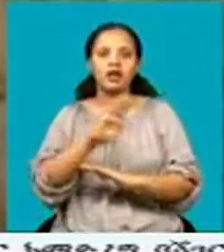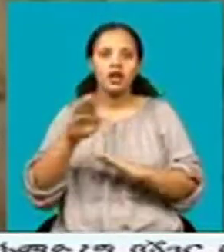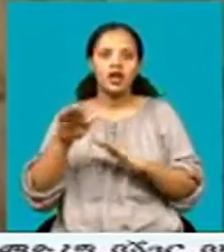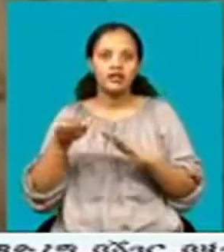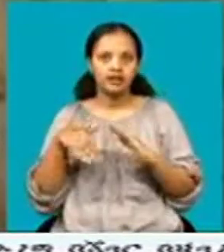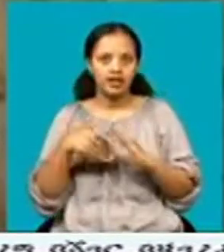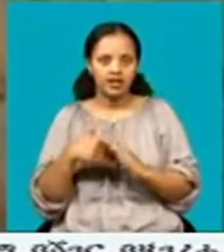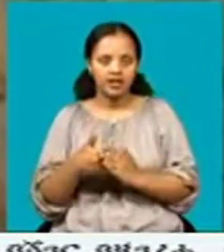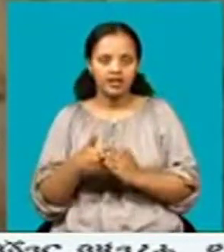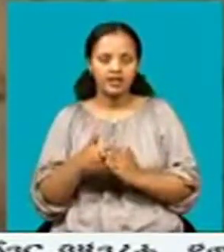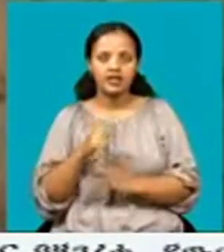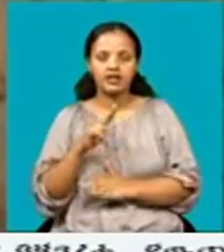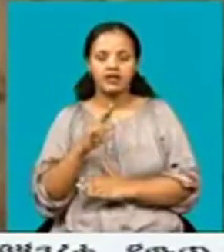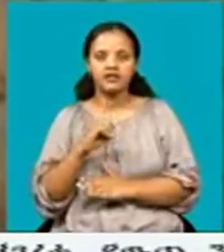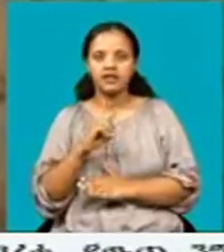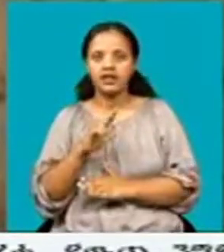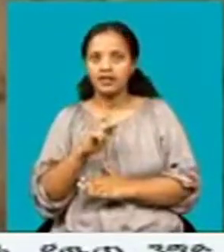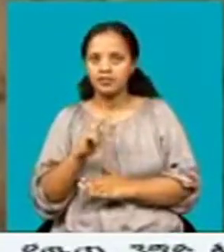የሪፍረንደሙ ሂደት